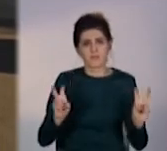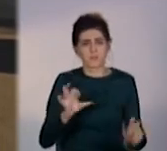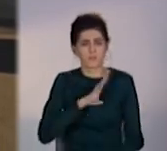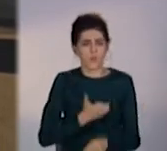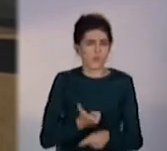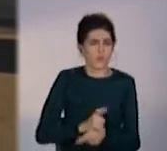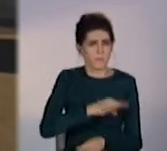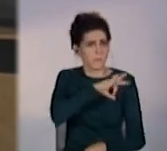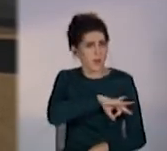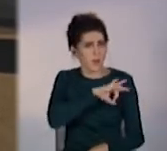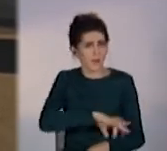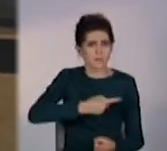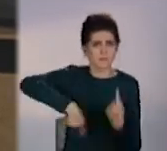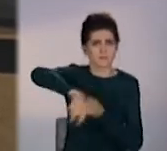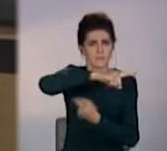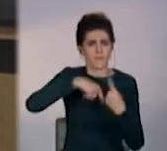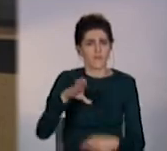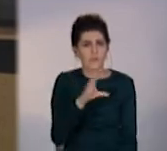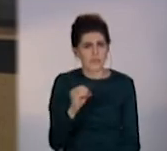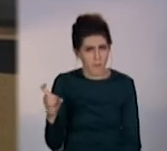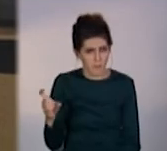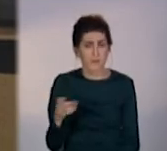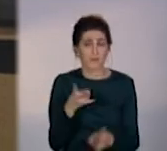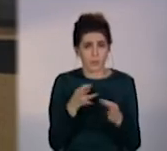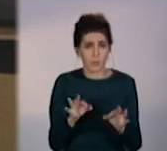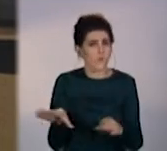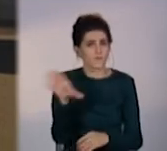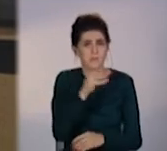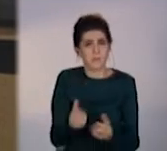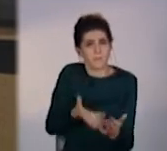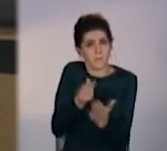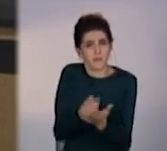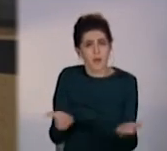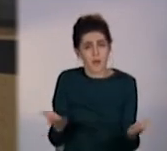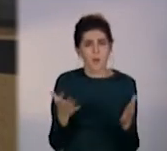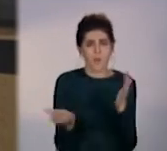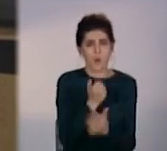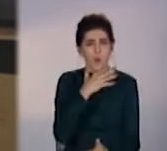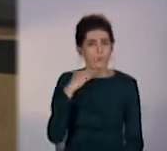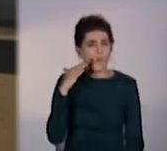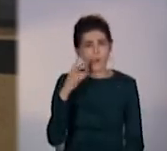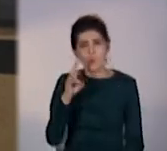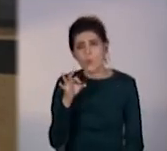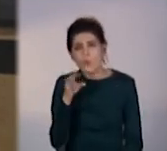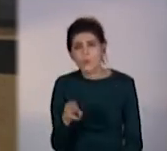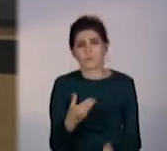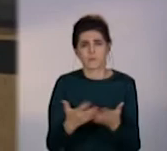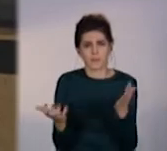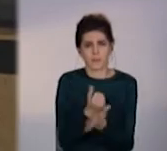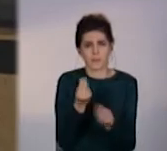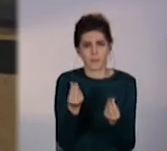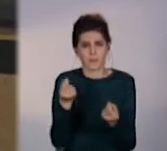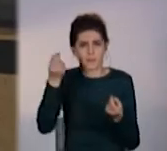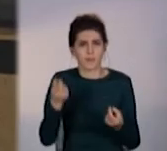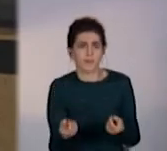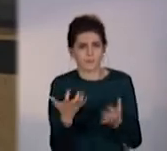сделать проезд платным для всех. Соответственно, если бы все платили, ТТУ бы меньше получало дотации, это бы способствовало